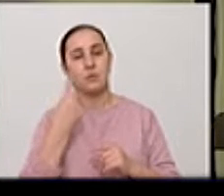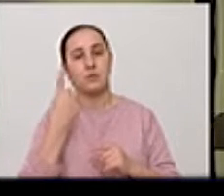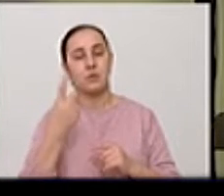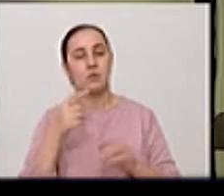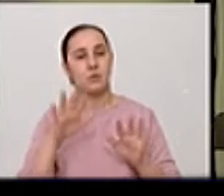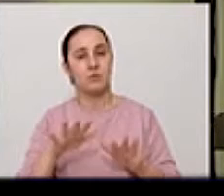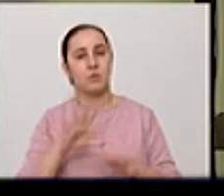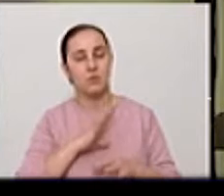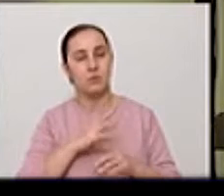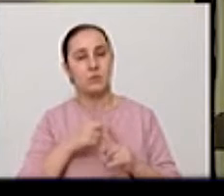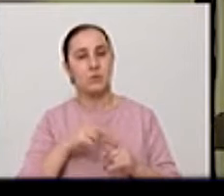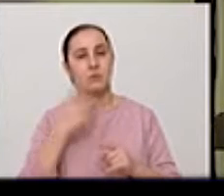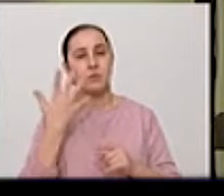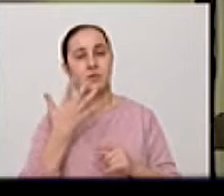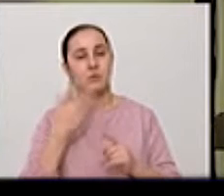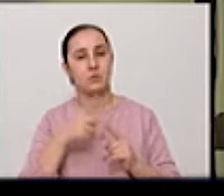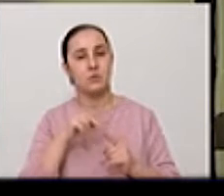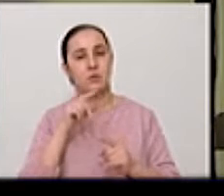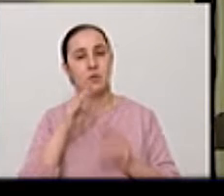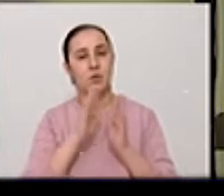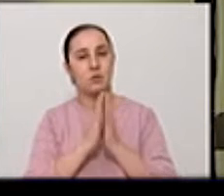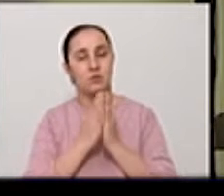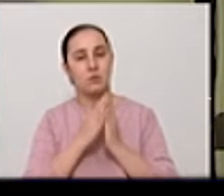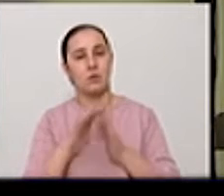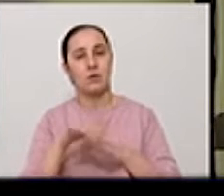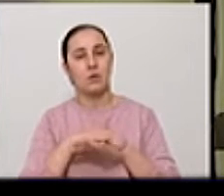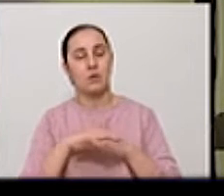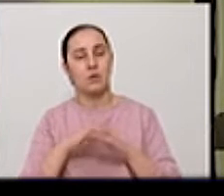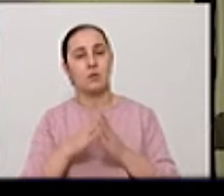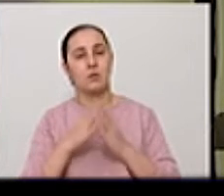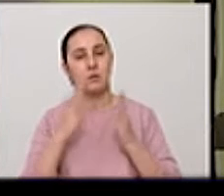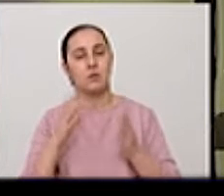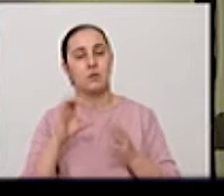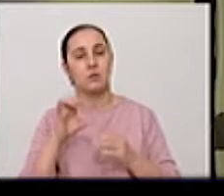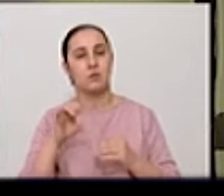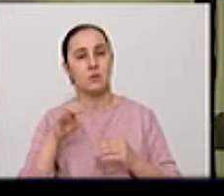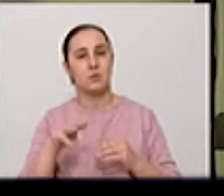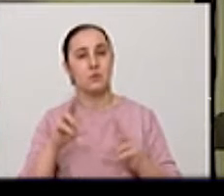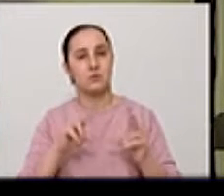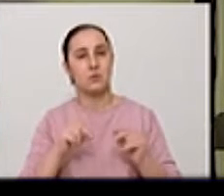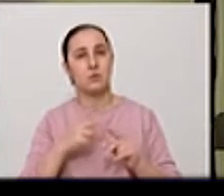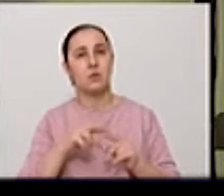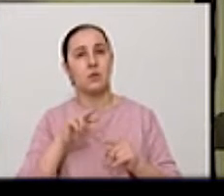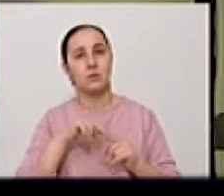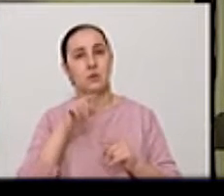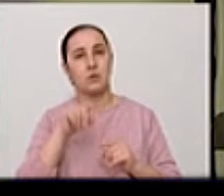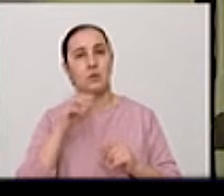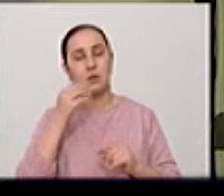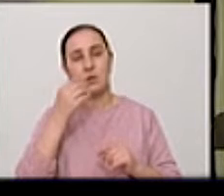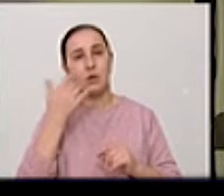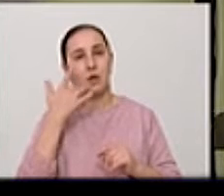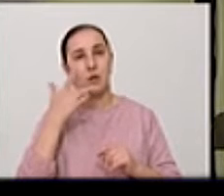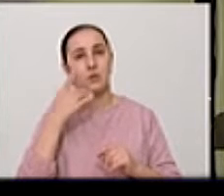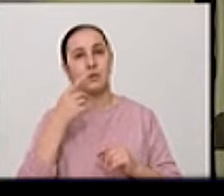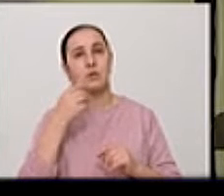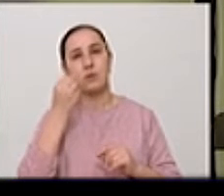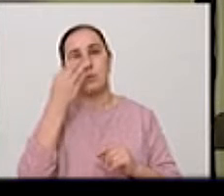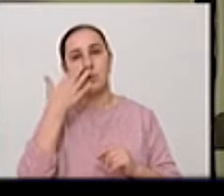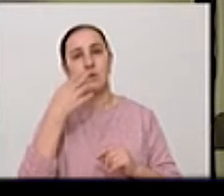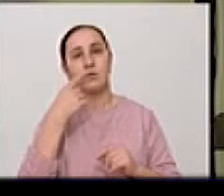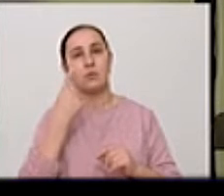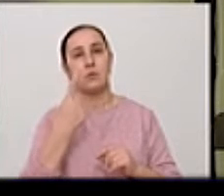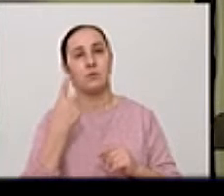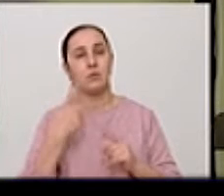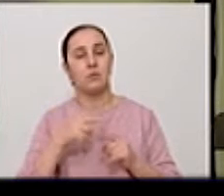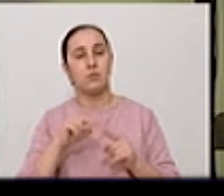bittadan joylashgan bo'lib, 5-inchisi bu kitob xalqaro kenglik stansiyasi hisoblanadi. Aynan AQShdagi 2 ta, Yaponiya va Italiyadagi